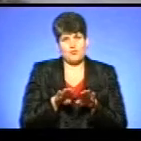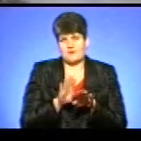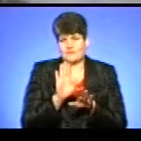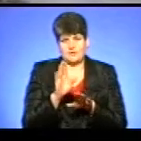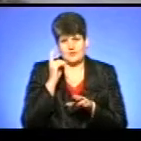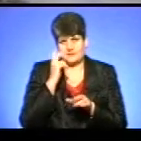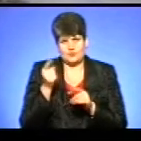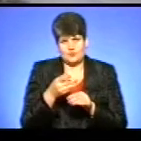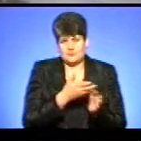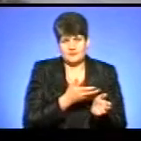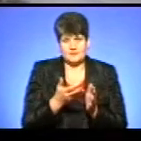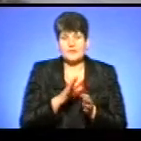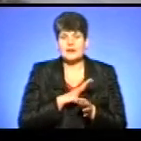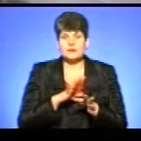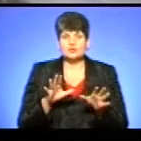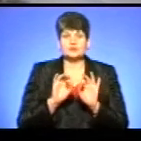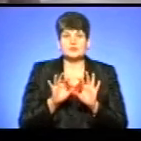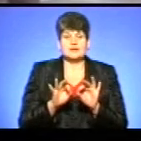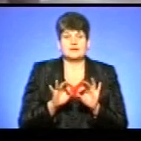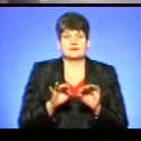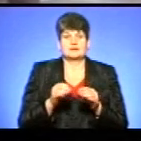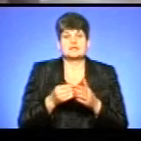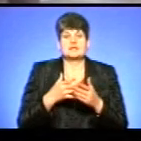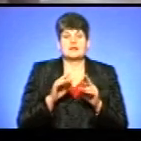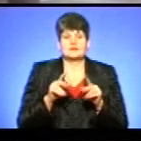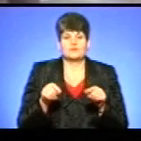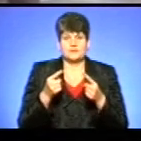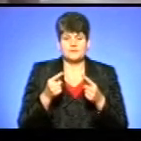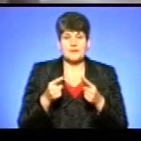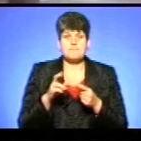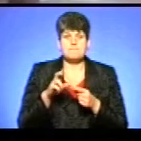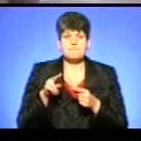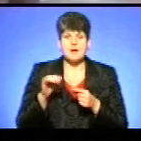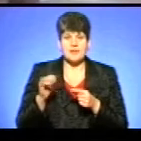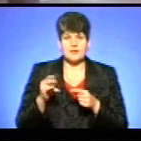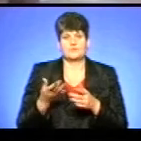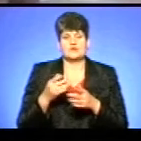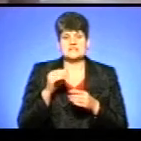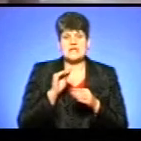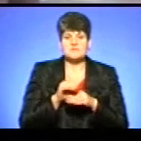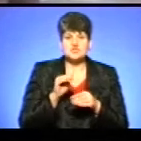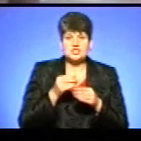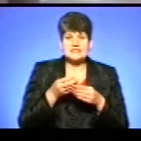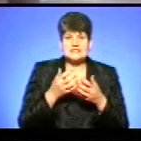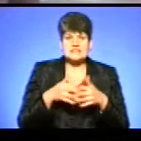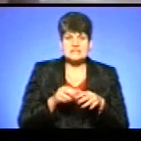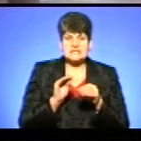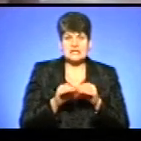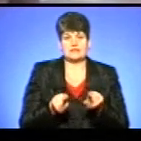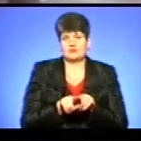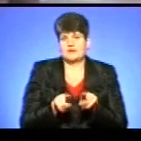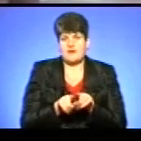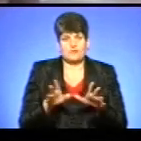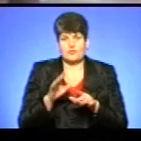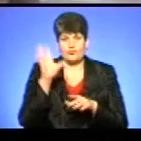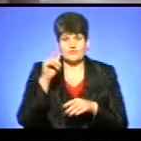Тернополем. Не був оприлюднений механізм цього утворення. Паливо коштує запчастини по Україні більш-менш однаково, але чому в Тернополі, де найнижчі